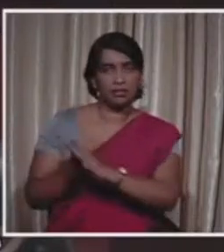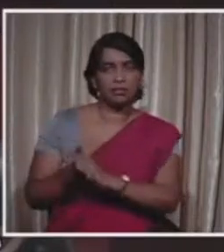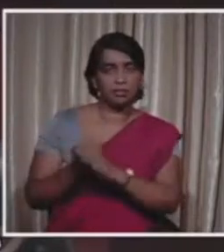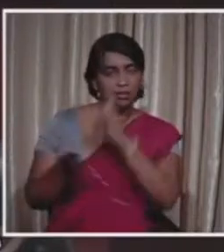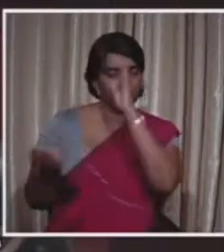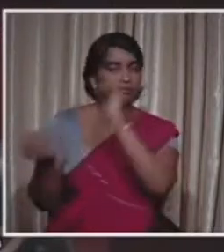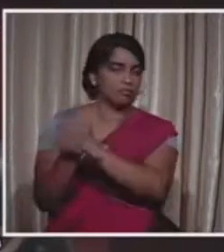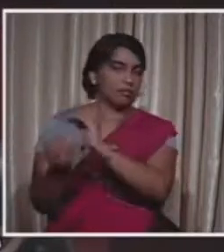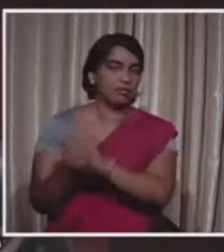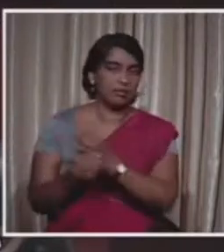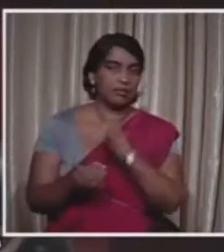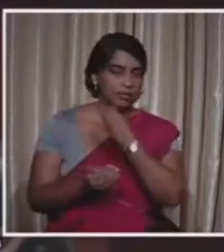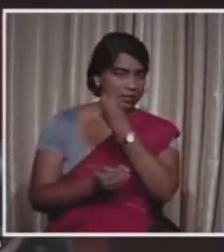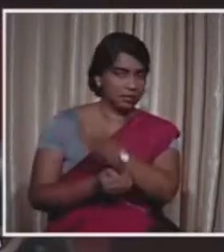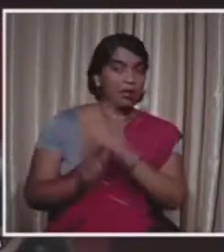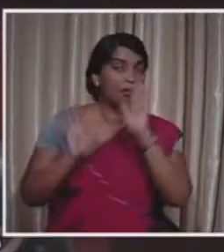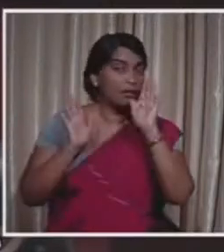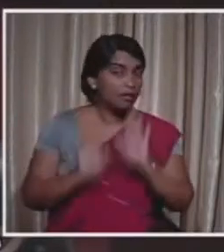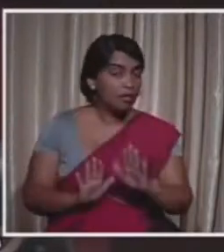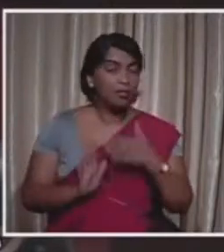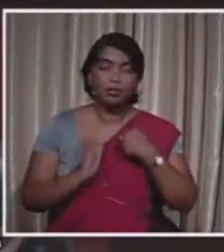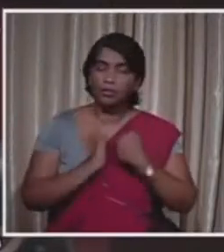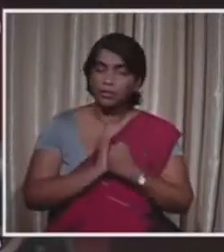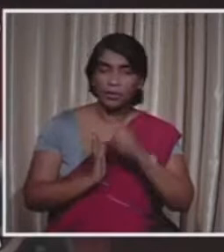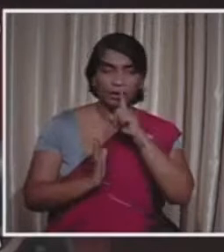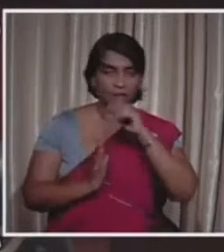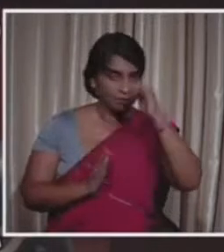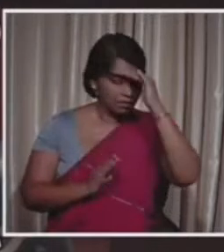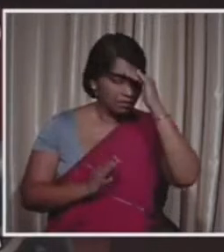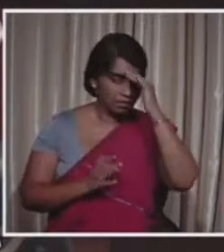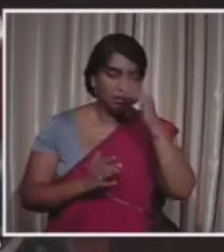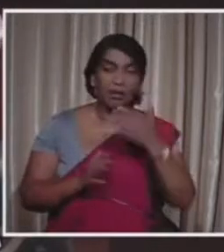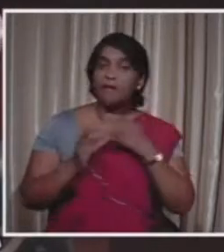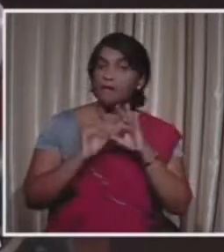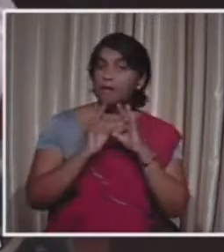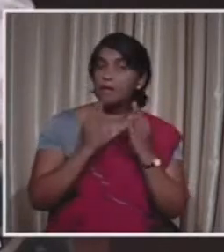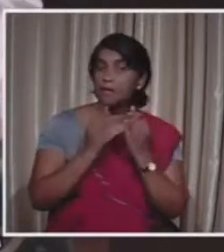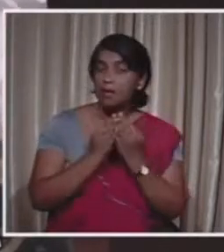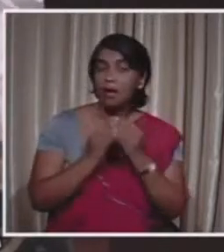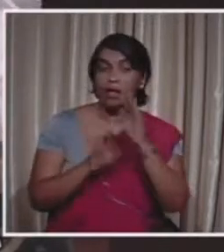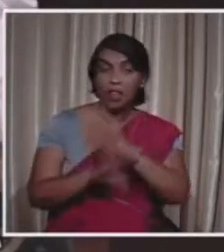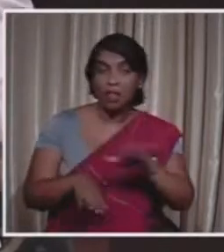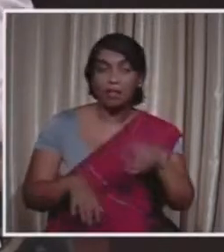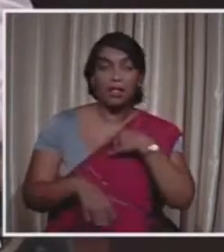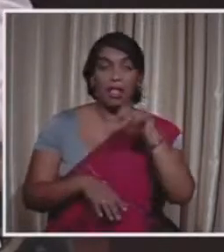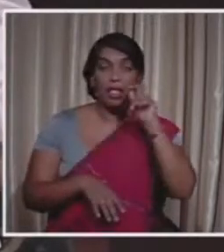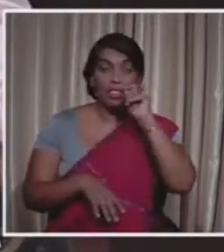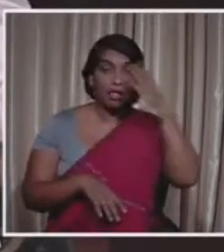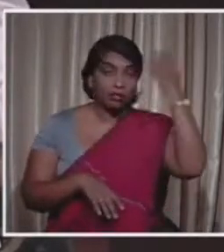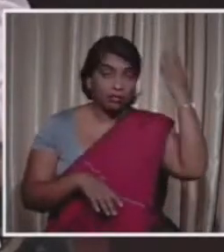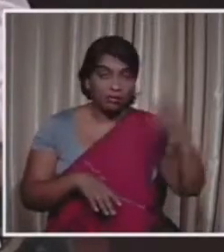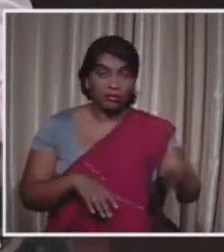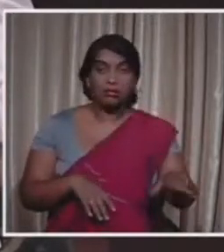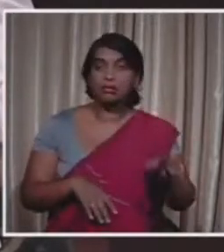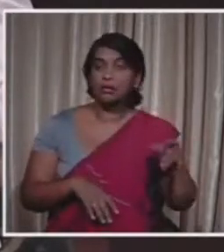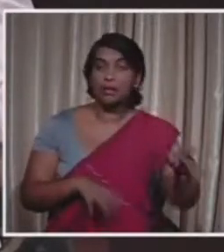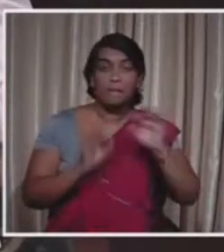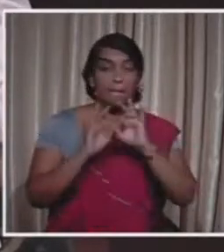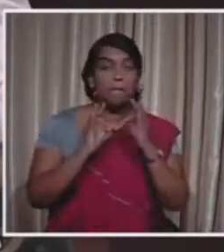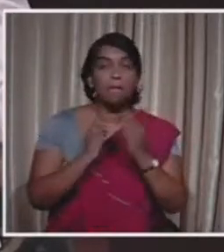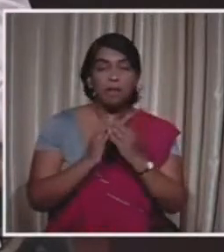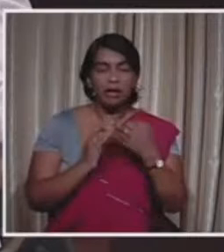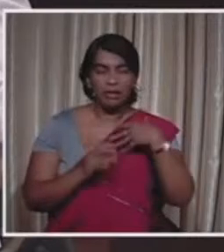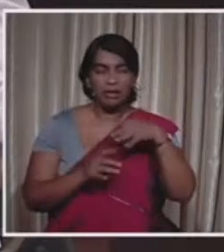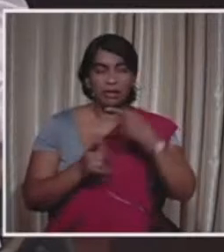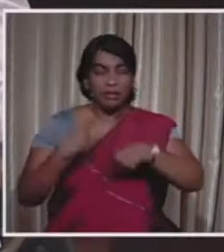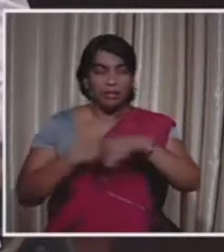සුරක්ෂිත කරනවා නමුත් ගරු කතානායකතුමනි පවුලකට දරුවෙකුට පියෙක් අහිමි වුණාම ඒ පවුලට තමයි